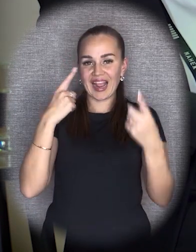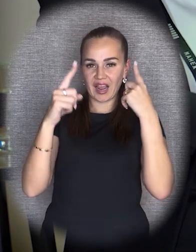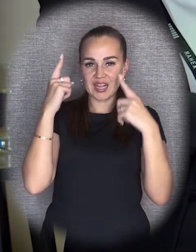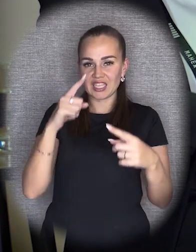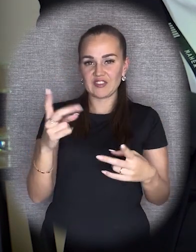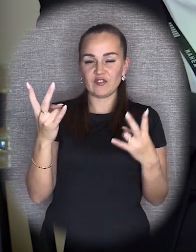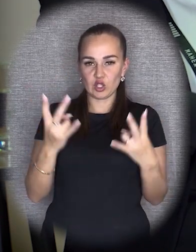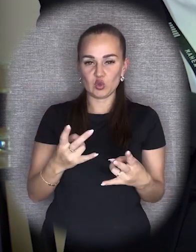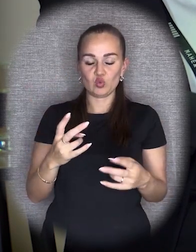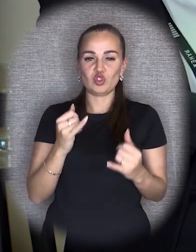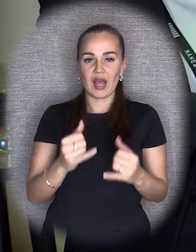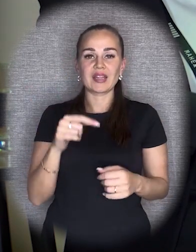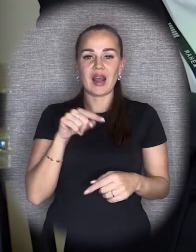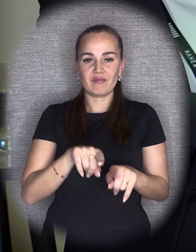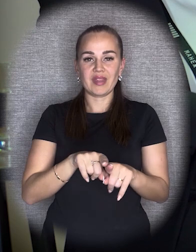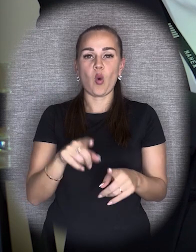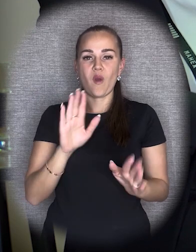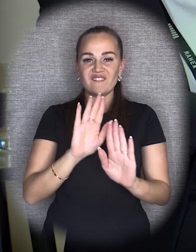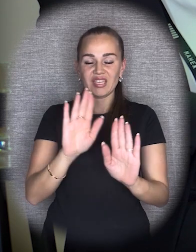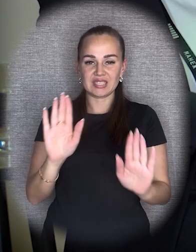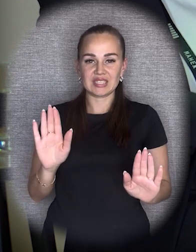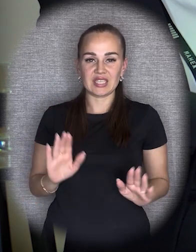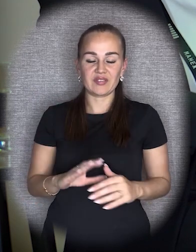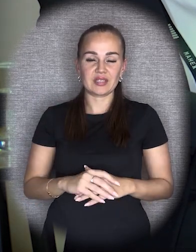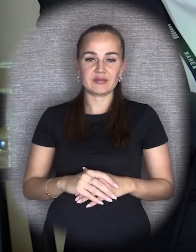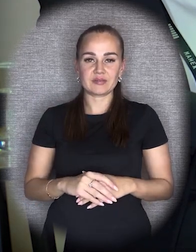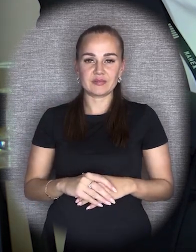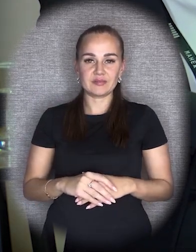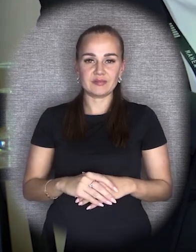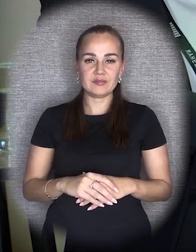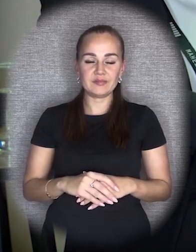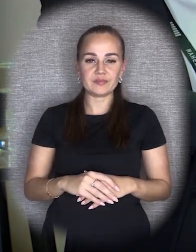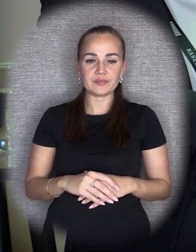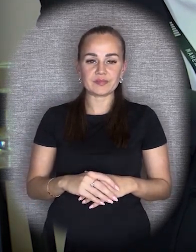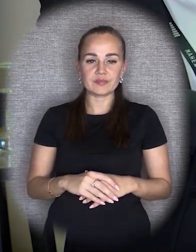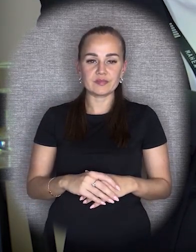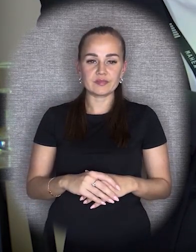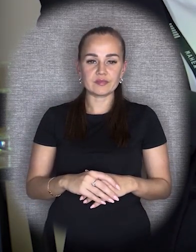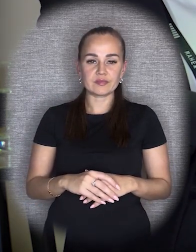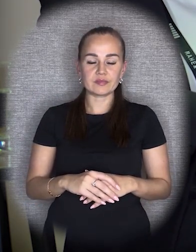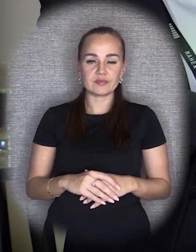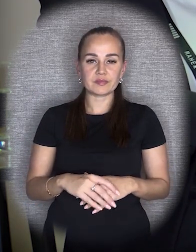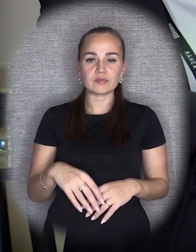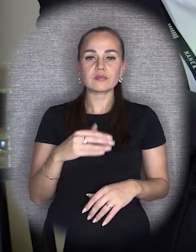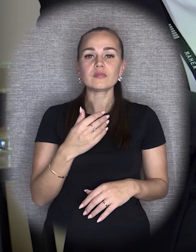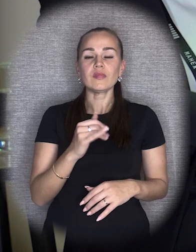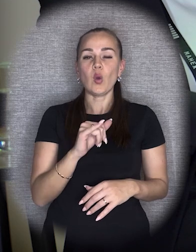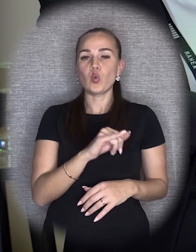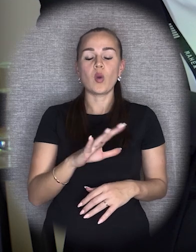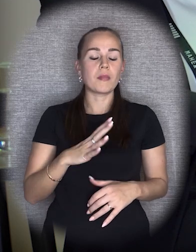просто вызывает восхищение. Это не какие-то льстивые слова, это действительно было мое большое удивление, когда